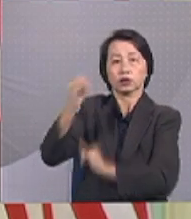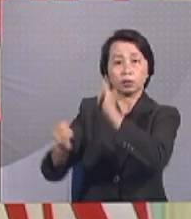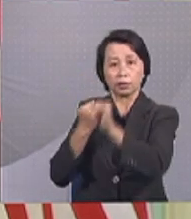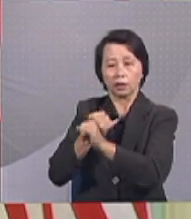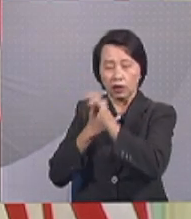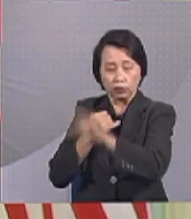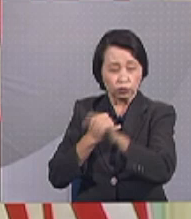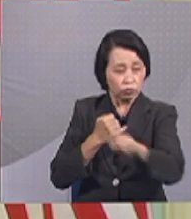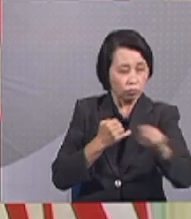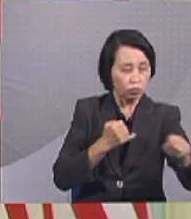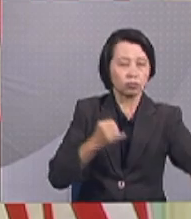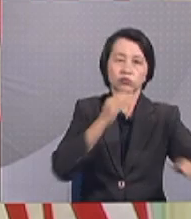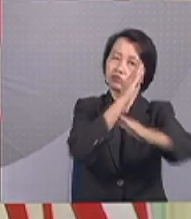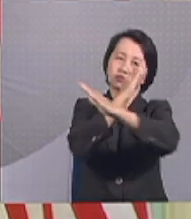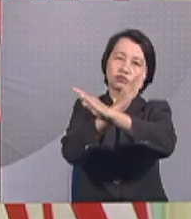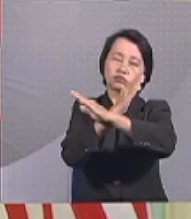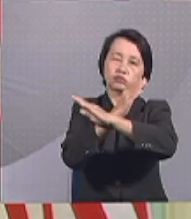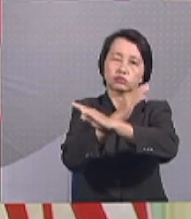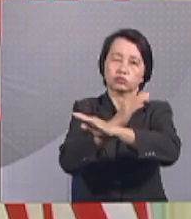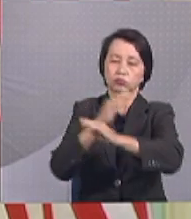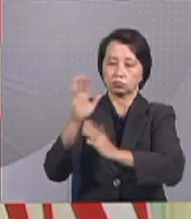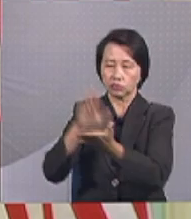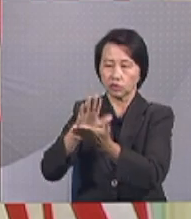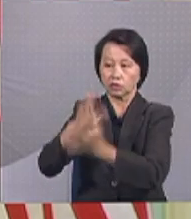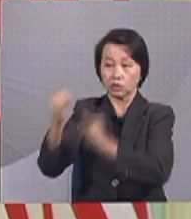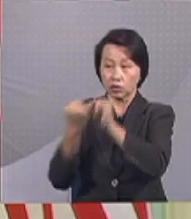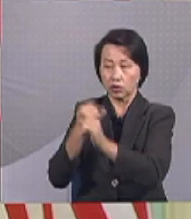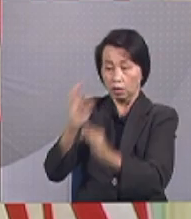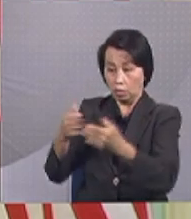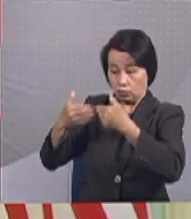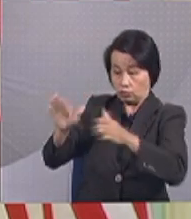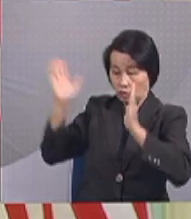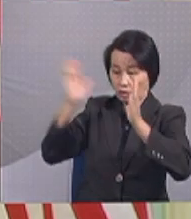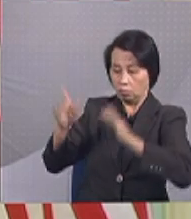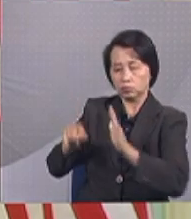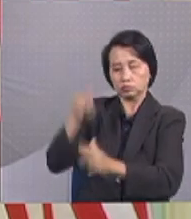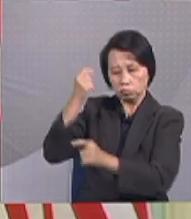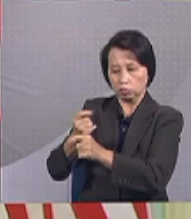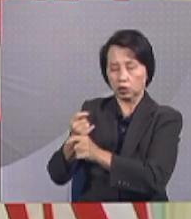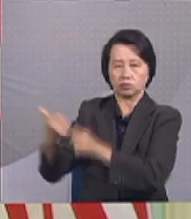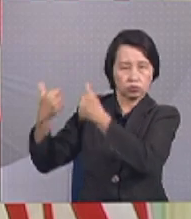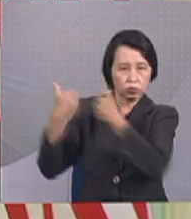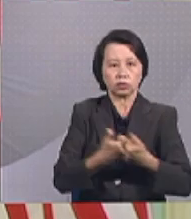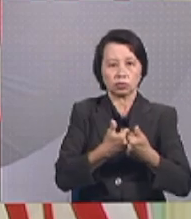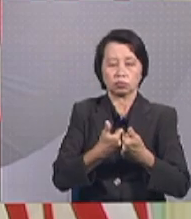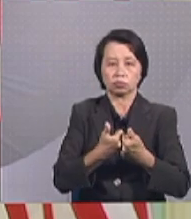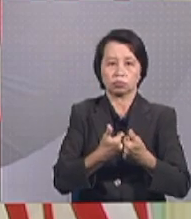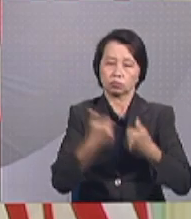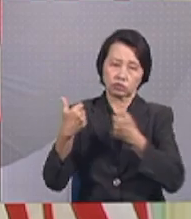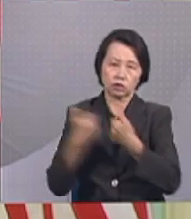antarabangsa. International school pun, jika mereka buka di Malaysia, mereka tetap mesti patuh